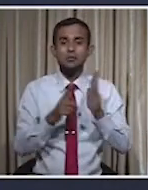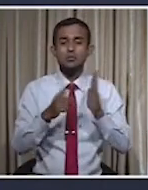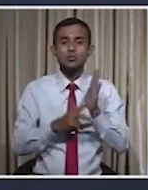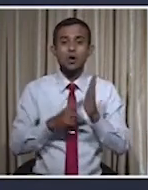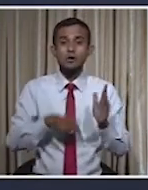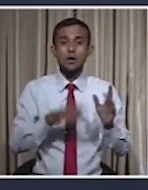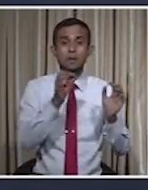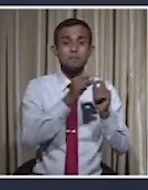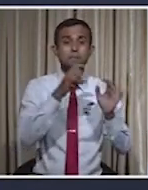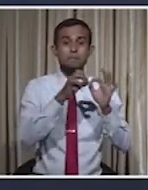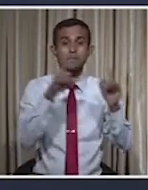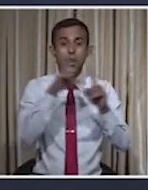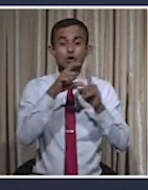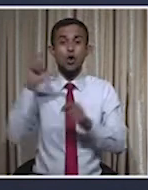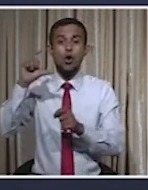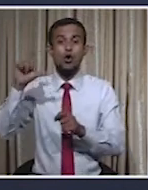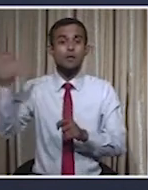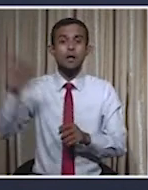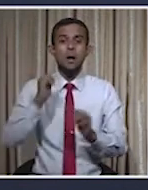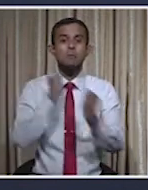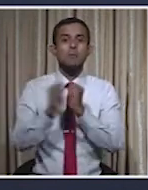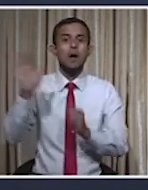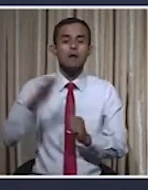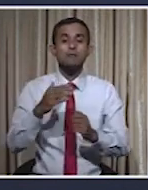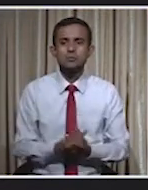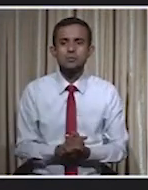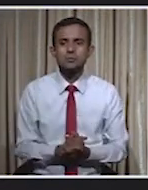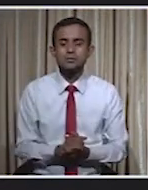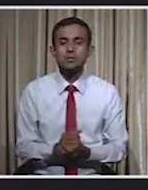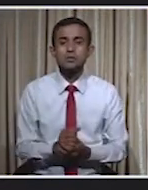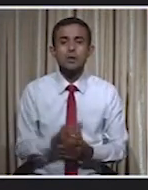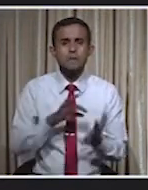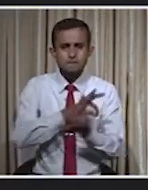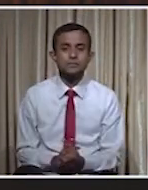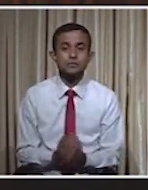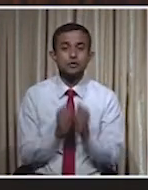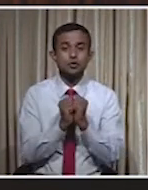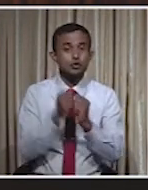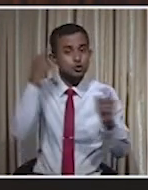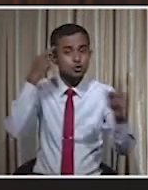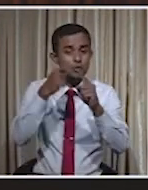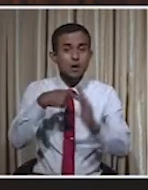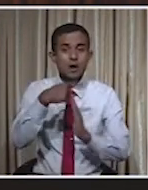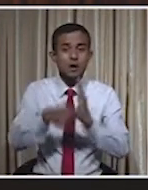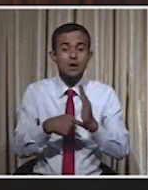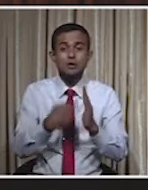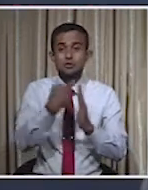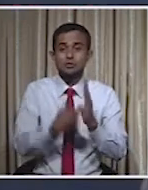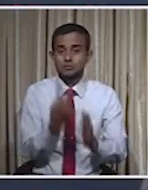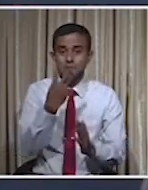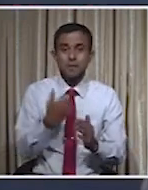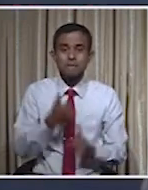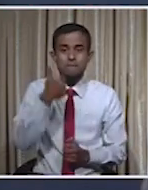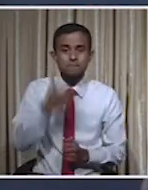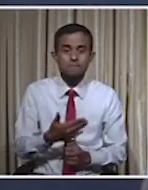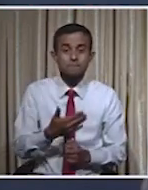ඉඳන් කොළඹේන එක කිසි බස් එකකටවත් එන්න දෙන්නේ නැහැ ආමීක දාලා පොලිසිය දාලා බැරියර්ස් දාලා අපි ජනතාවෙන් නැද්ද මේ රටේ ඇත්තත් අපේ රටේ දැන් නීති තුනක් තියෙනවා එකක් අපි වැදගත් කියන